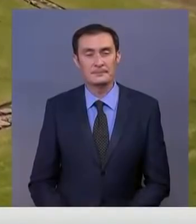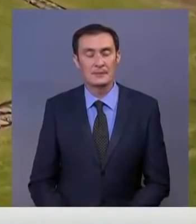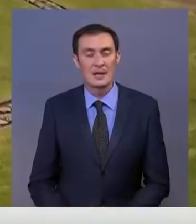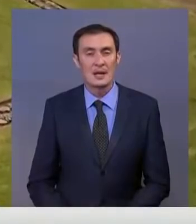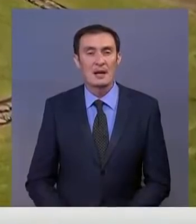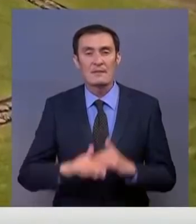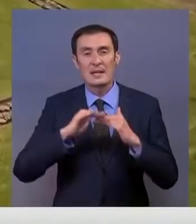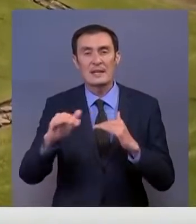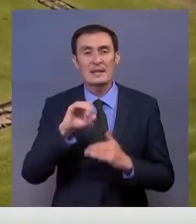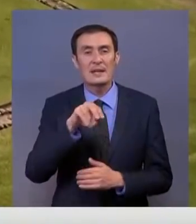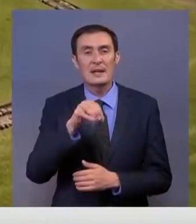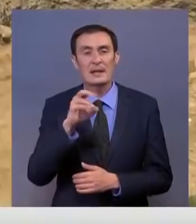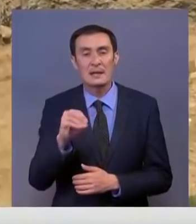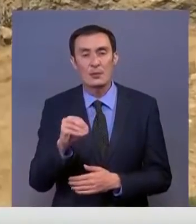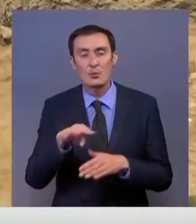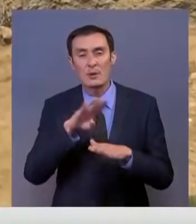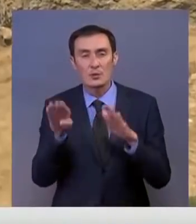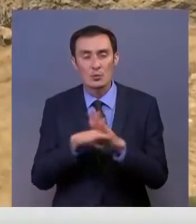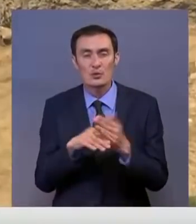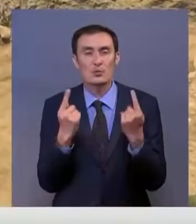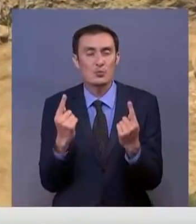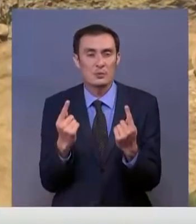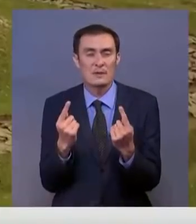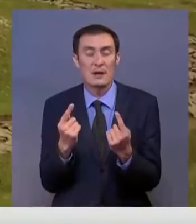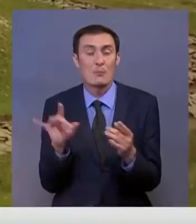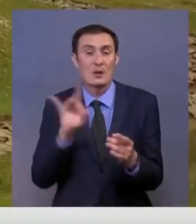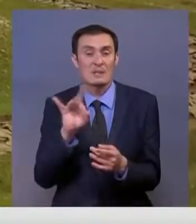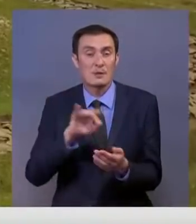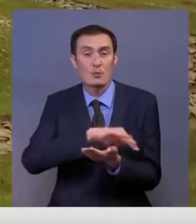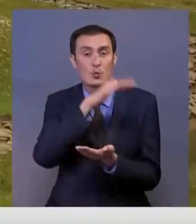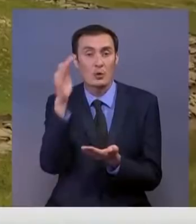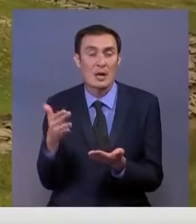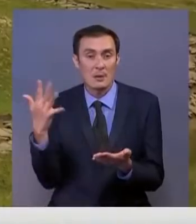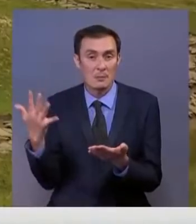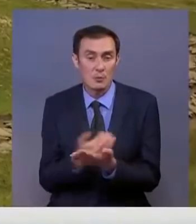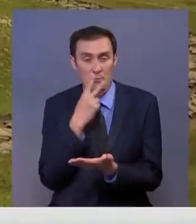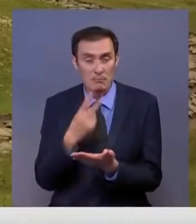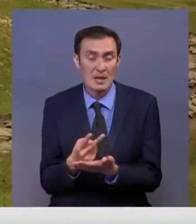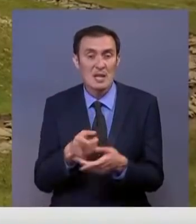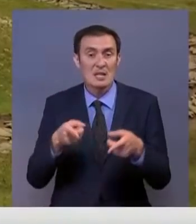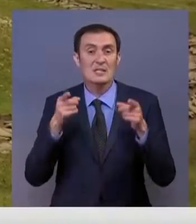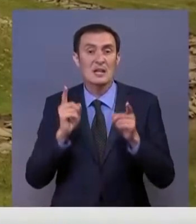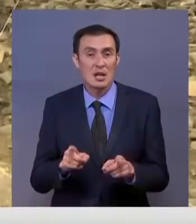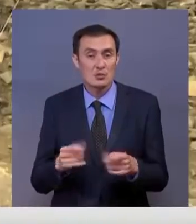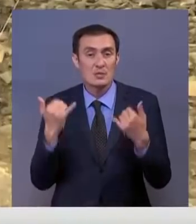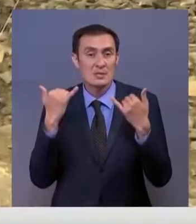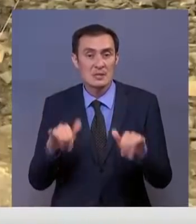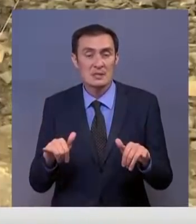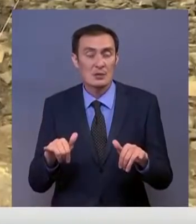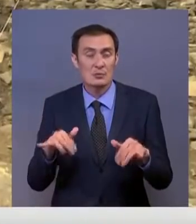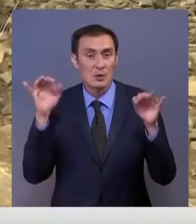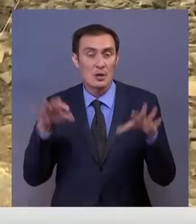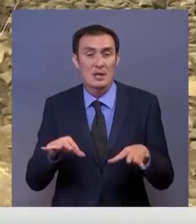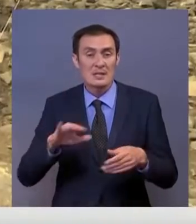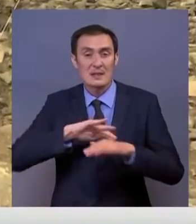В долине Елеке-Сазы у подножия самого внушительного по размерам кургана археологи откопали настоящую сенсацию.